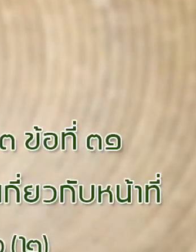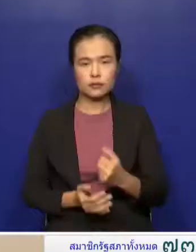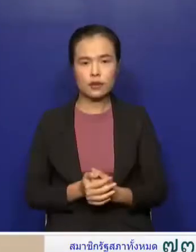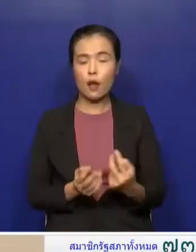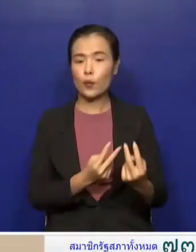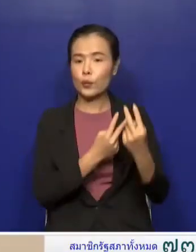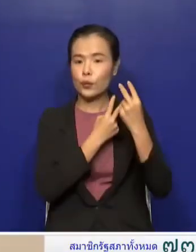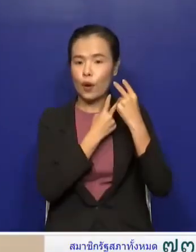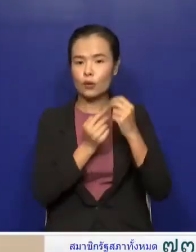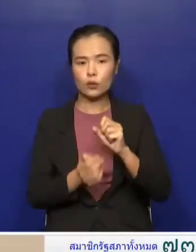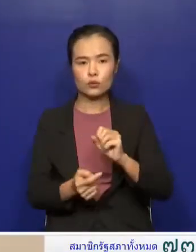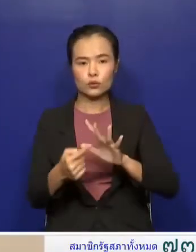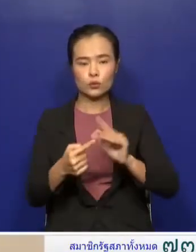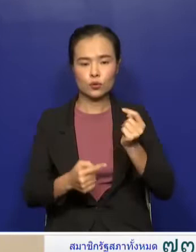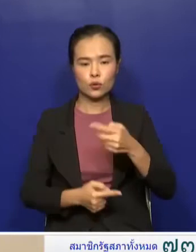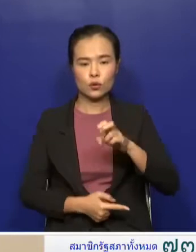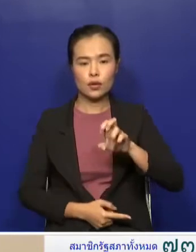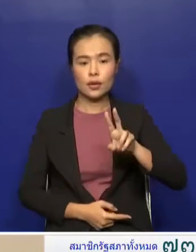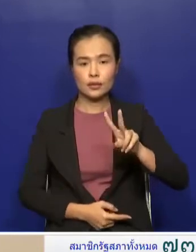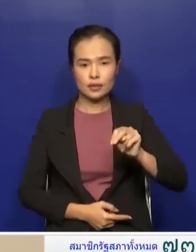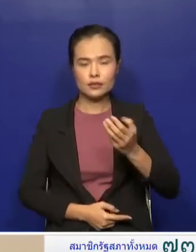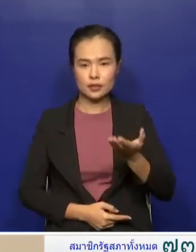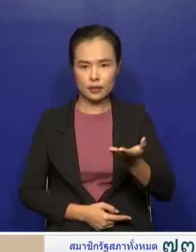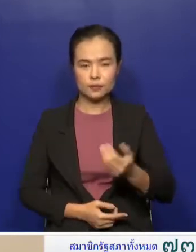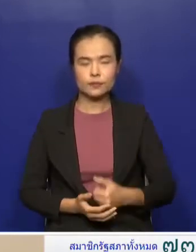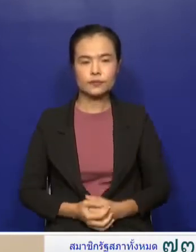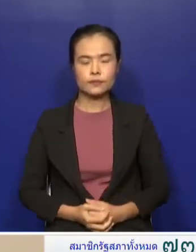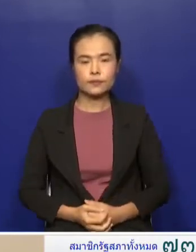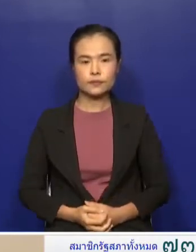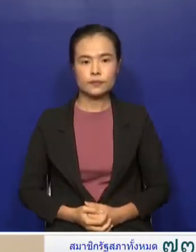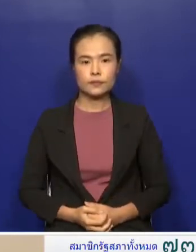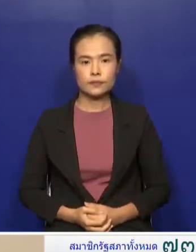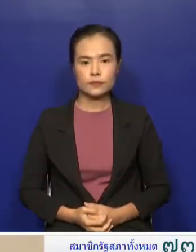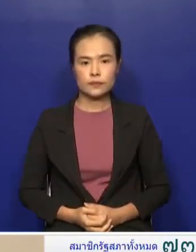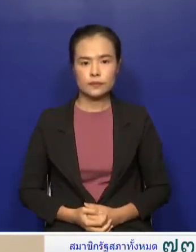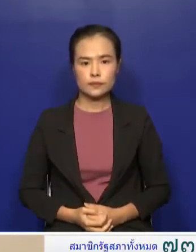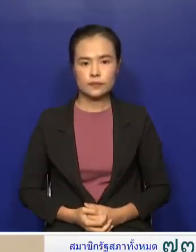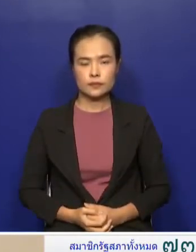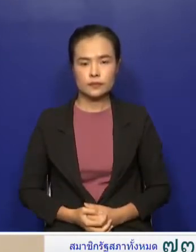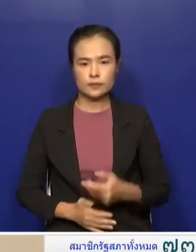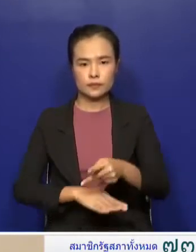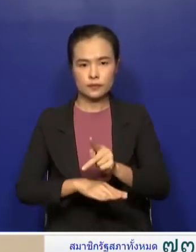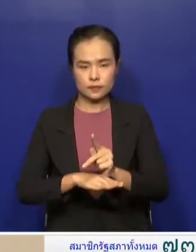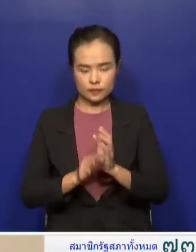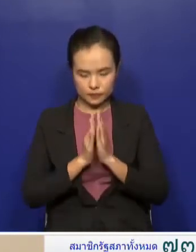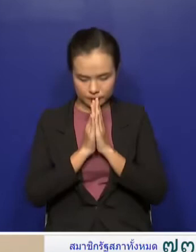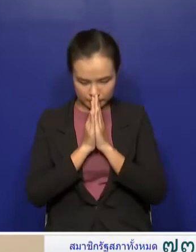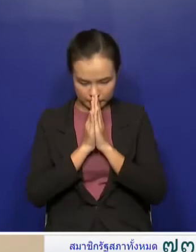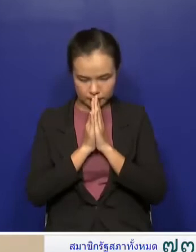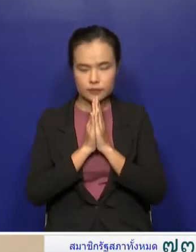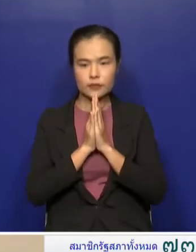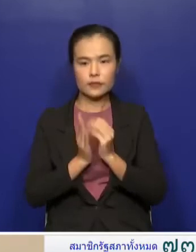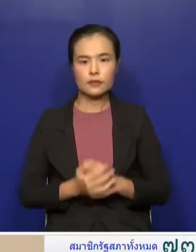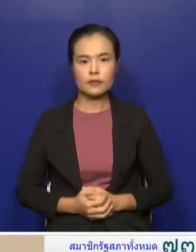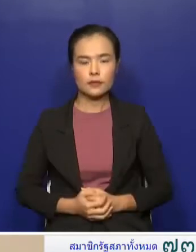สุทินคลังแสงครับเชิญครับกับท่านประธานที่เคารพกระผมสุทินคลัง